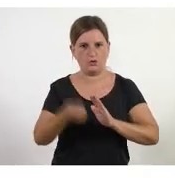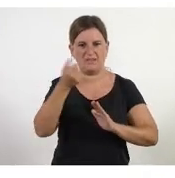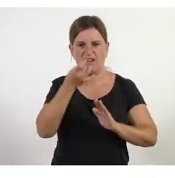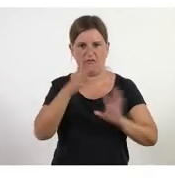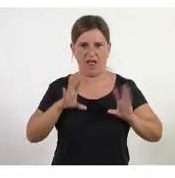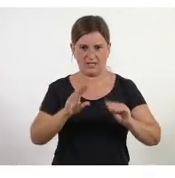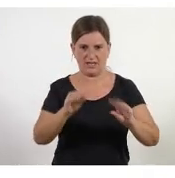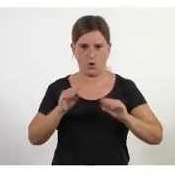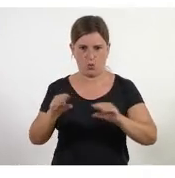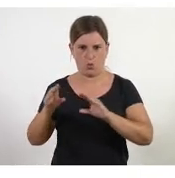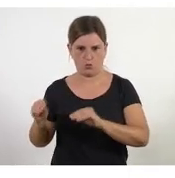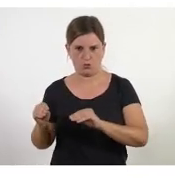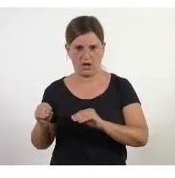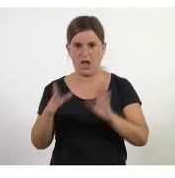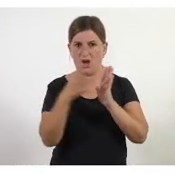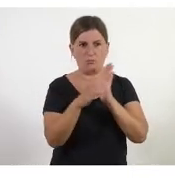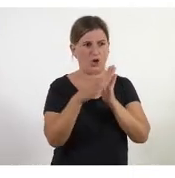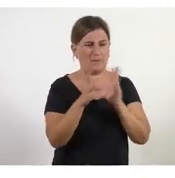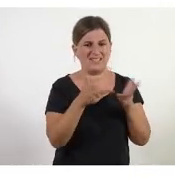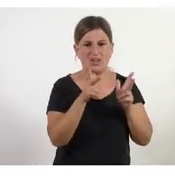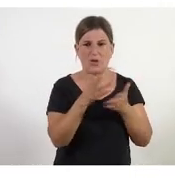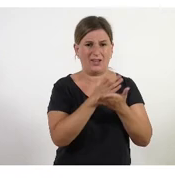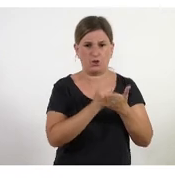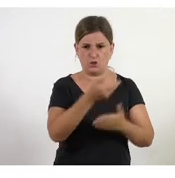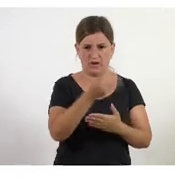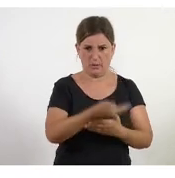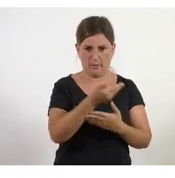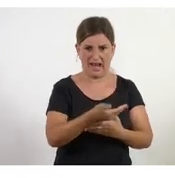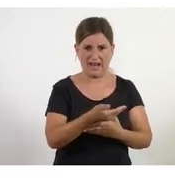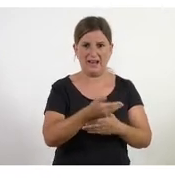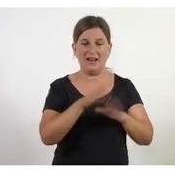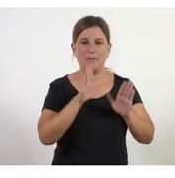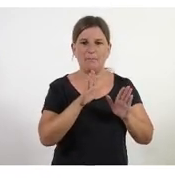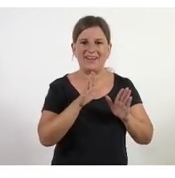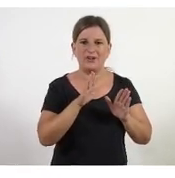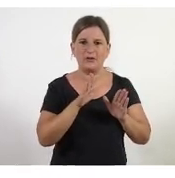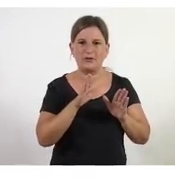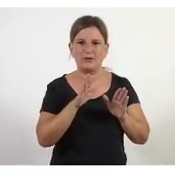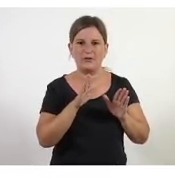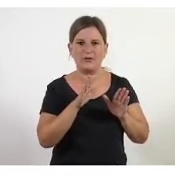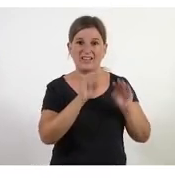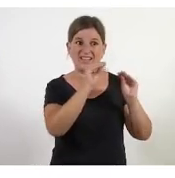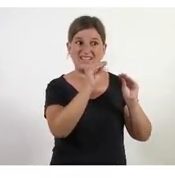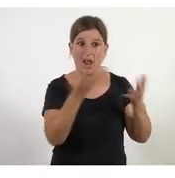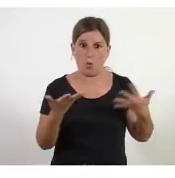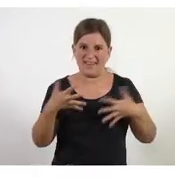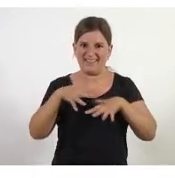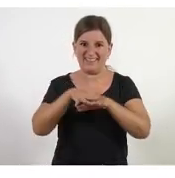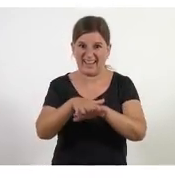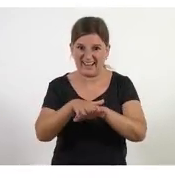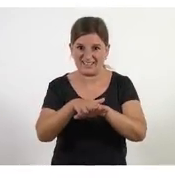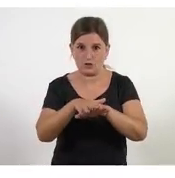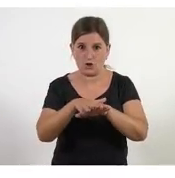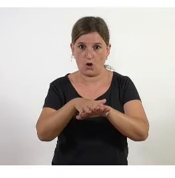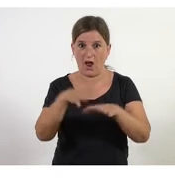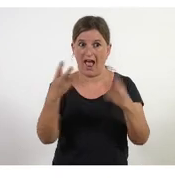solucions de software lliure són supervàlides, però segurament estaríem en el punt de que la seva integració unes